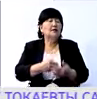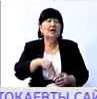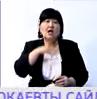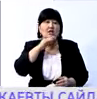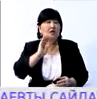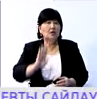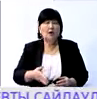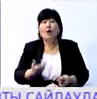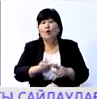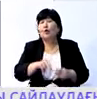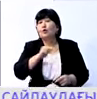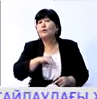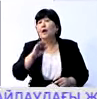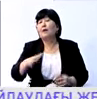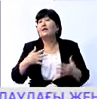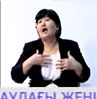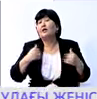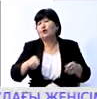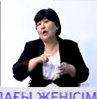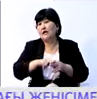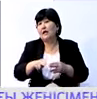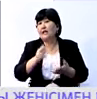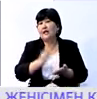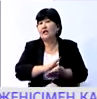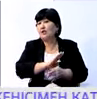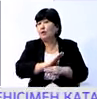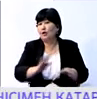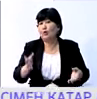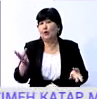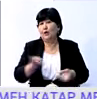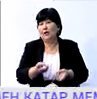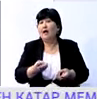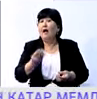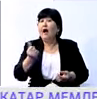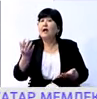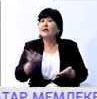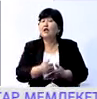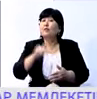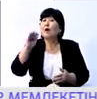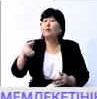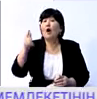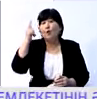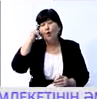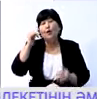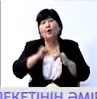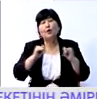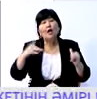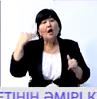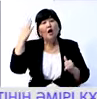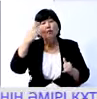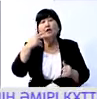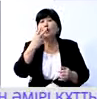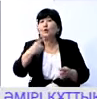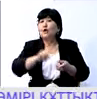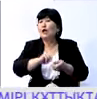жатыр. Ол жұмыс баланың денсаулығына зиян келтірмейтіндей болу керек. Ақша тапқан баланың ой өрісі, мақсаты,